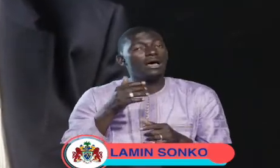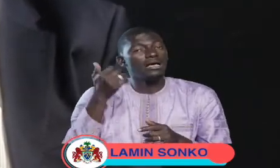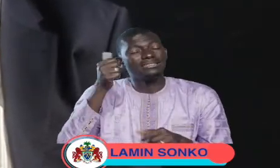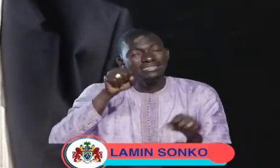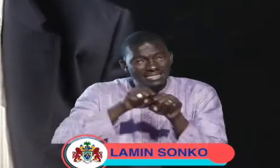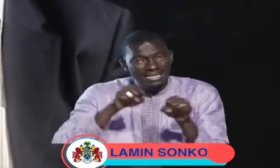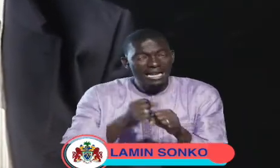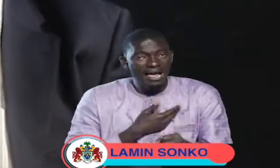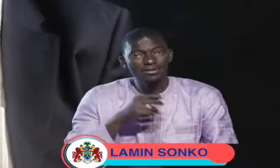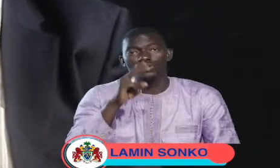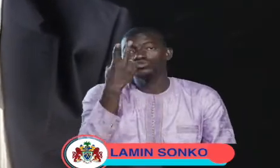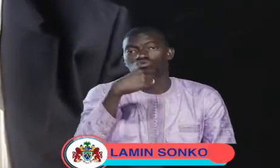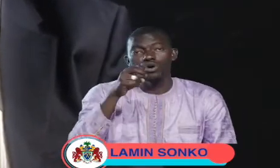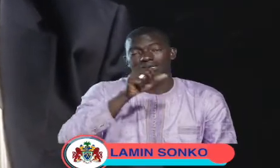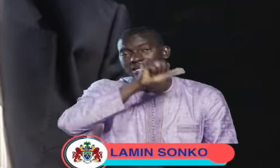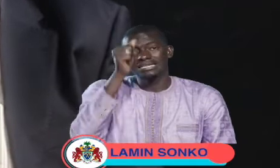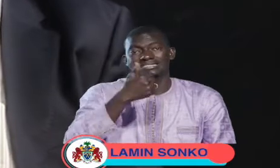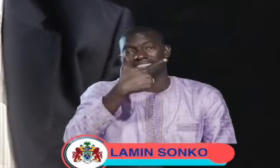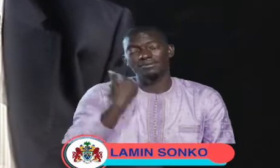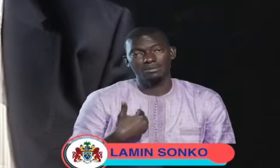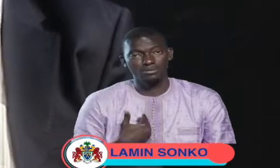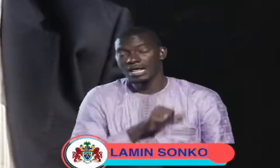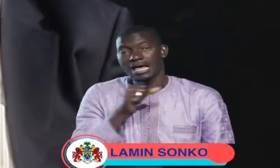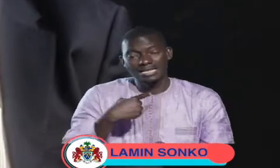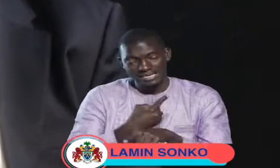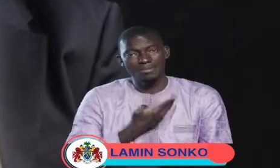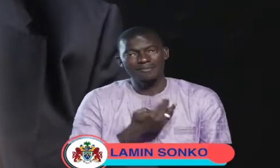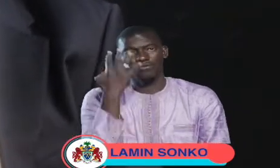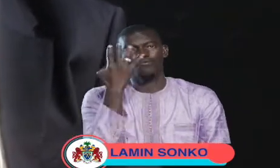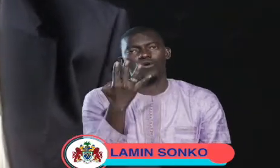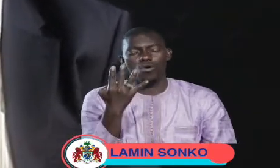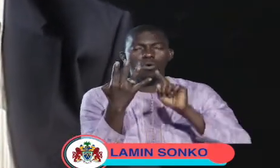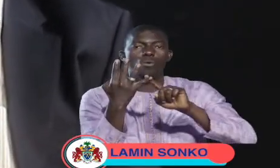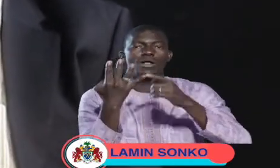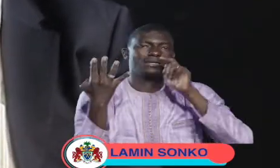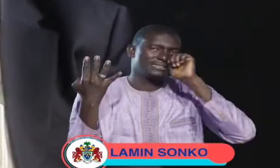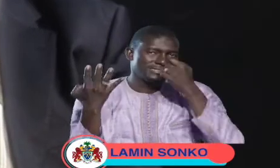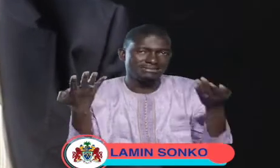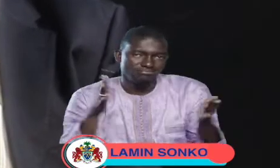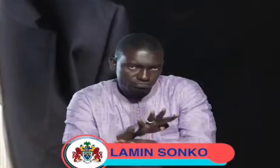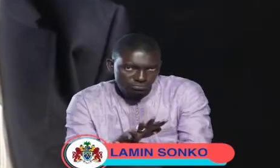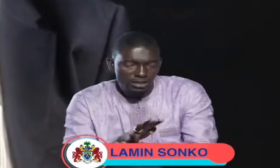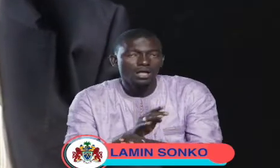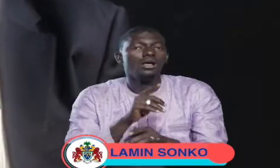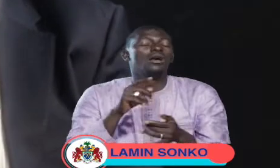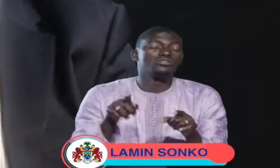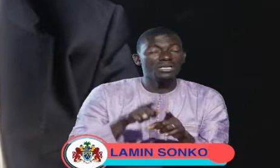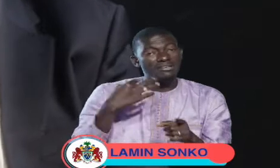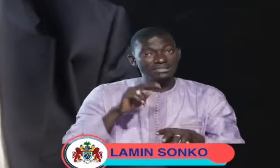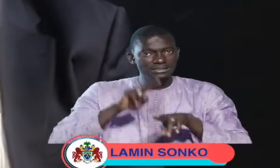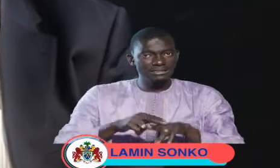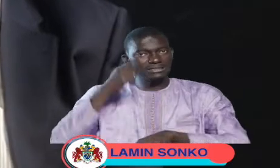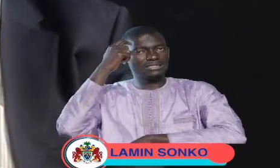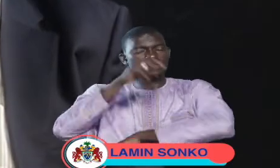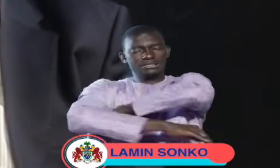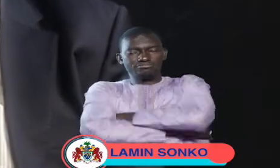mo almost mo kemo fulani warula soto ado do fana jang mo nanne asoro mo kelimbantol kono so kamala naji be nin ka si ka fu